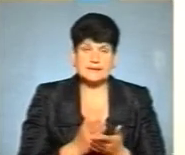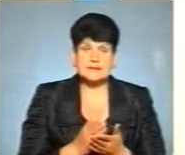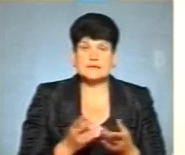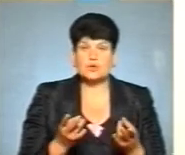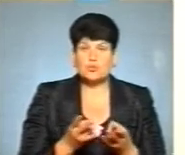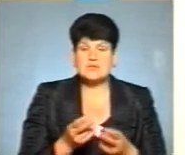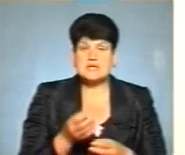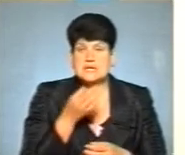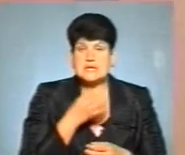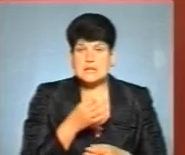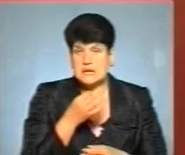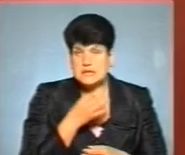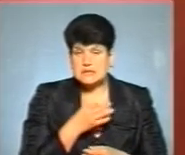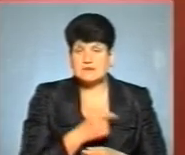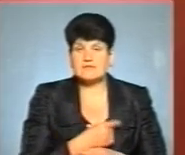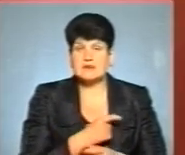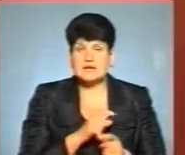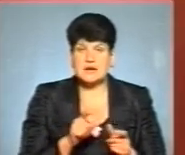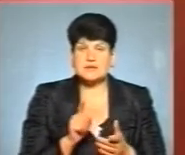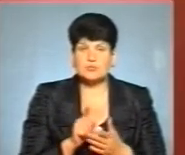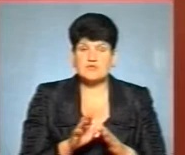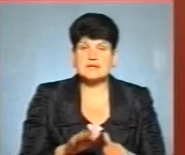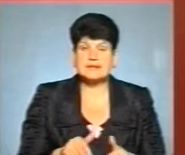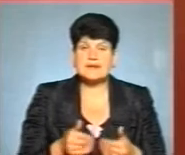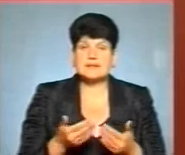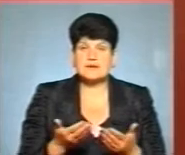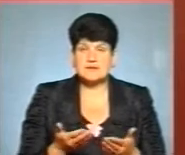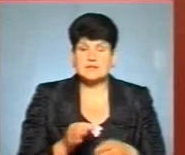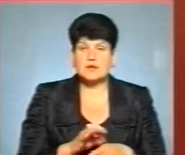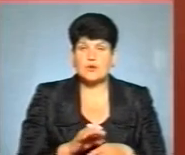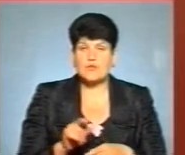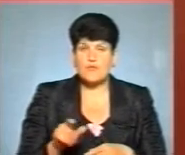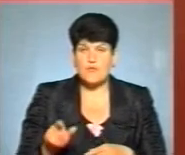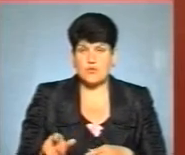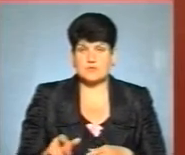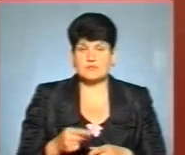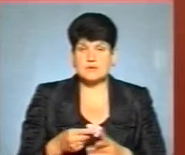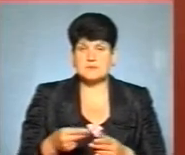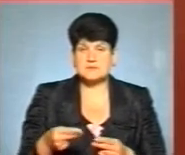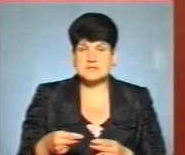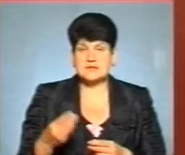необхідні ліки в лікарні повинні надавати хворим на ковід, так як вони підписали